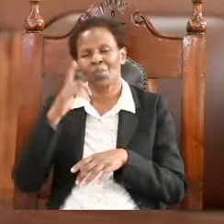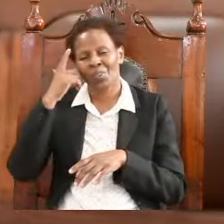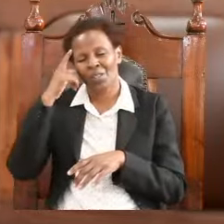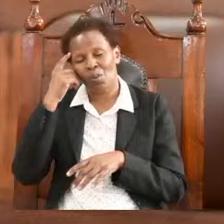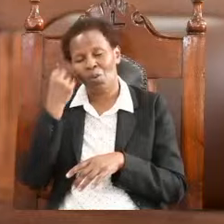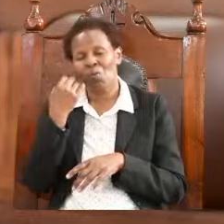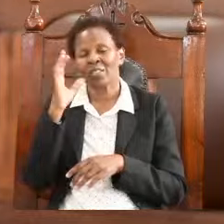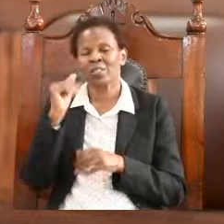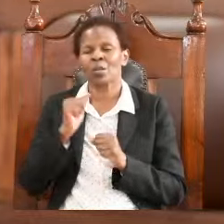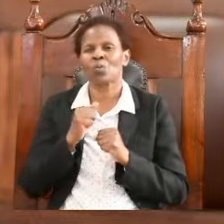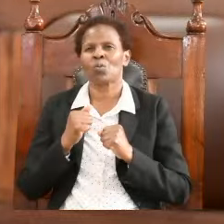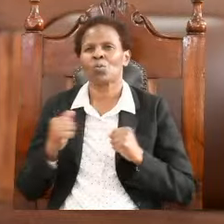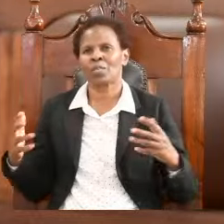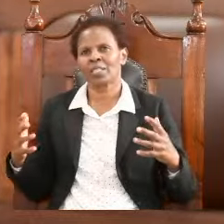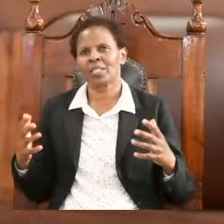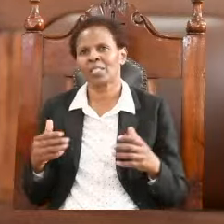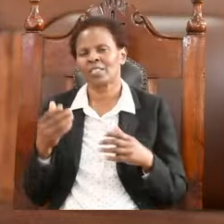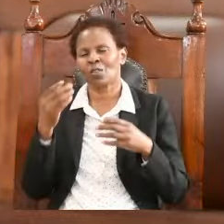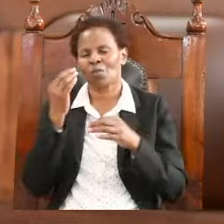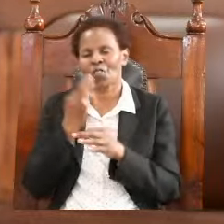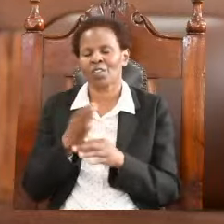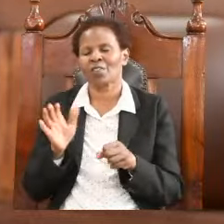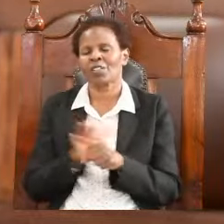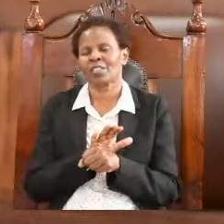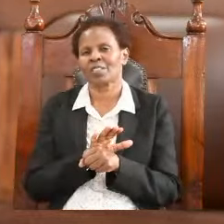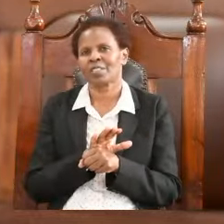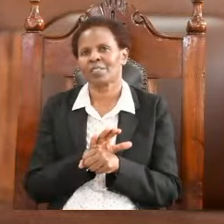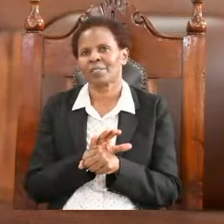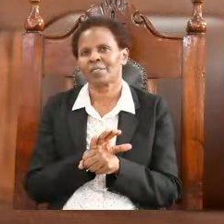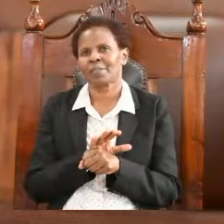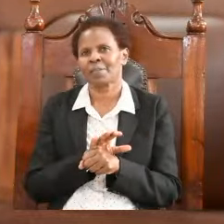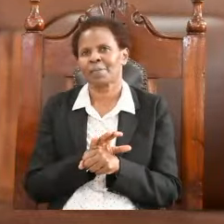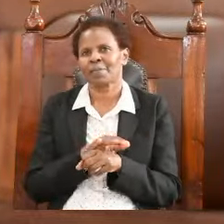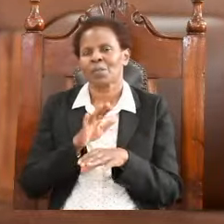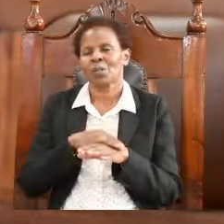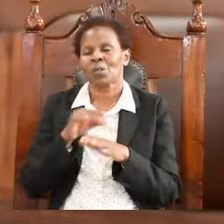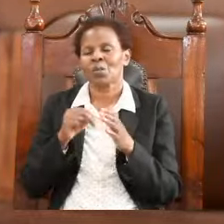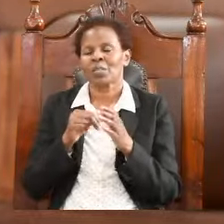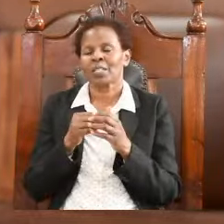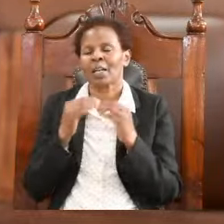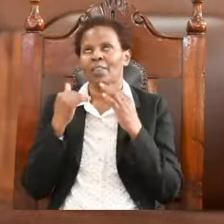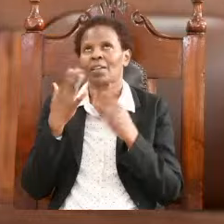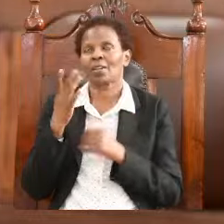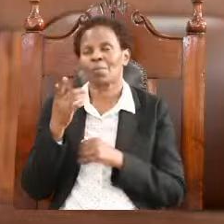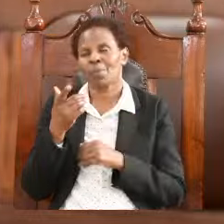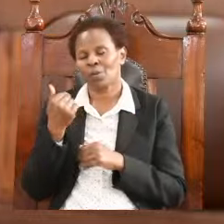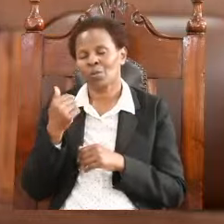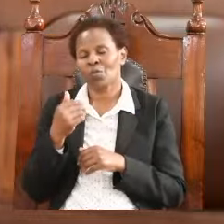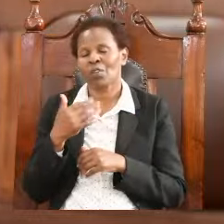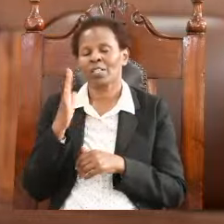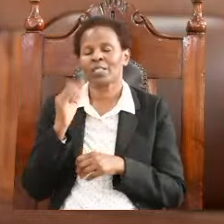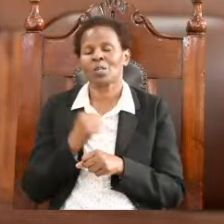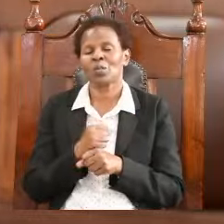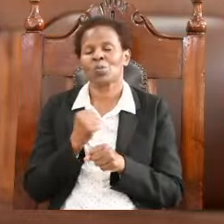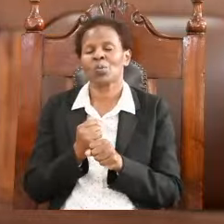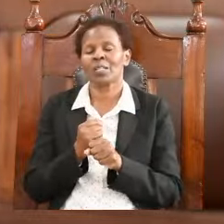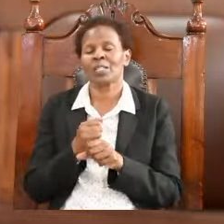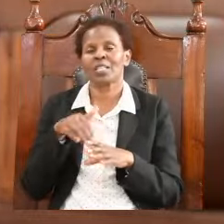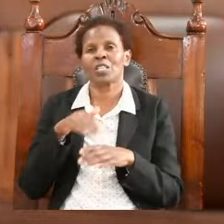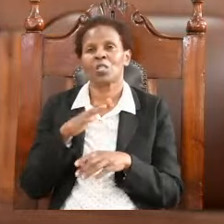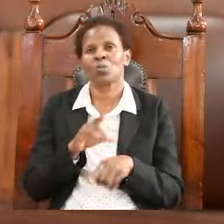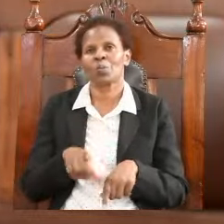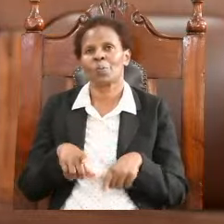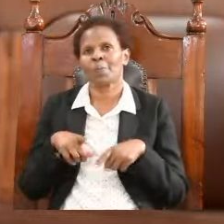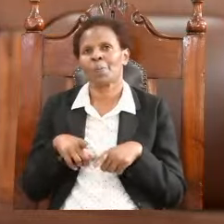wake utugi wake wihokeku wake na umucokerie ngatho ni tondu wa mawiko make iguru ria muturire